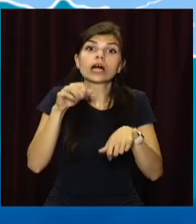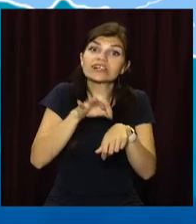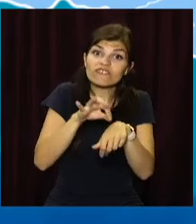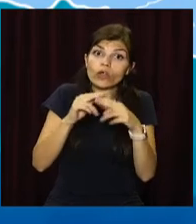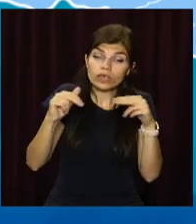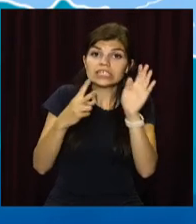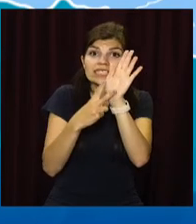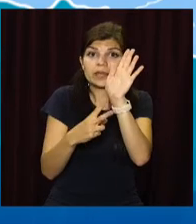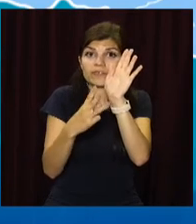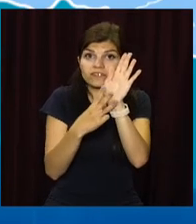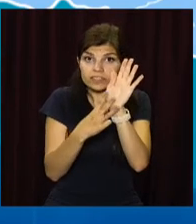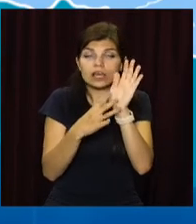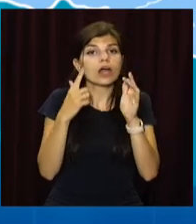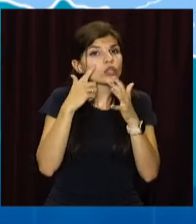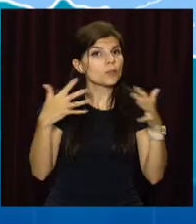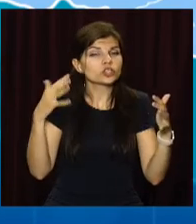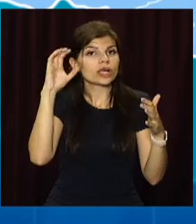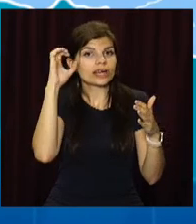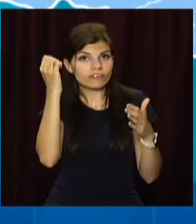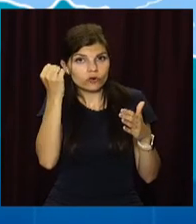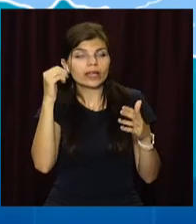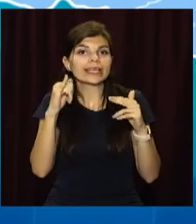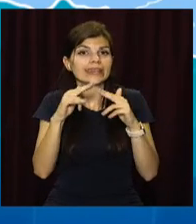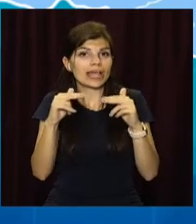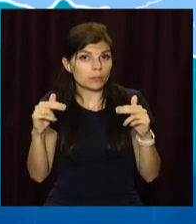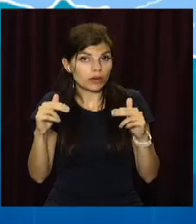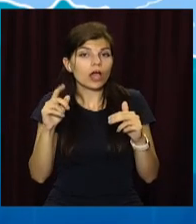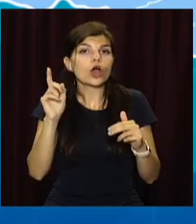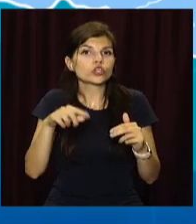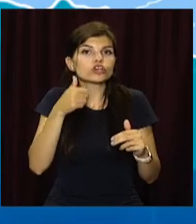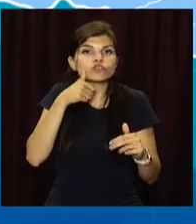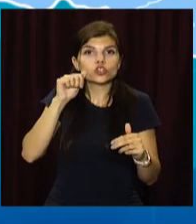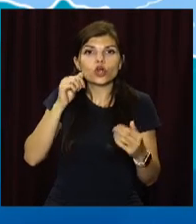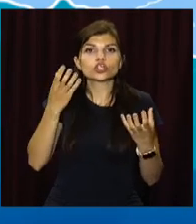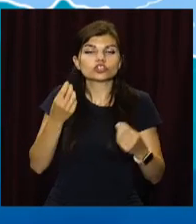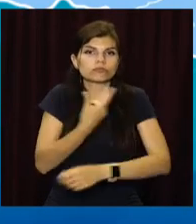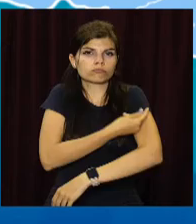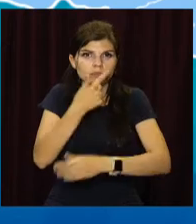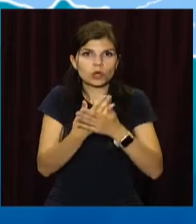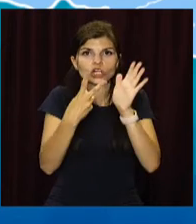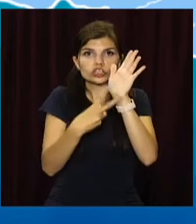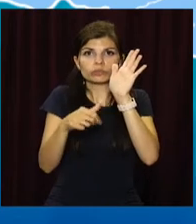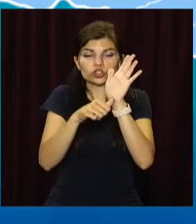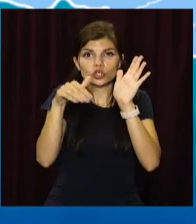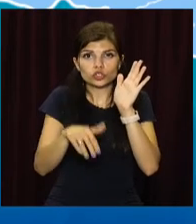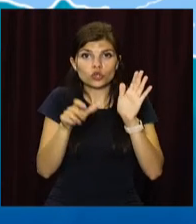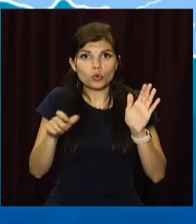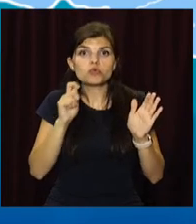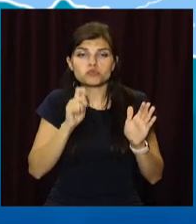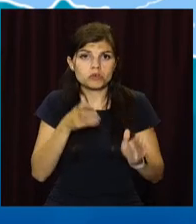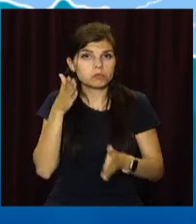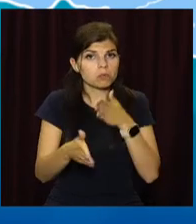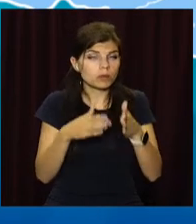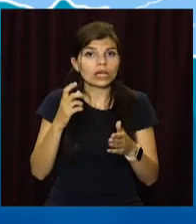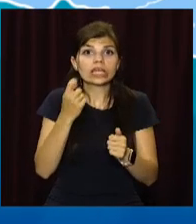захворіло 78. Найбільше у Кривому Розі та Дніпрі, також вчора щепили понад 76 тисяч. Українців –